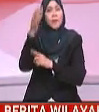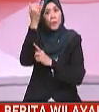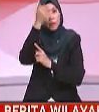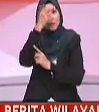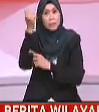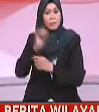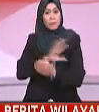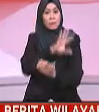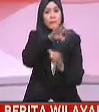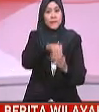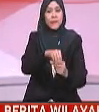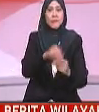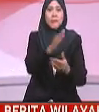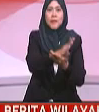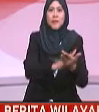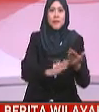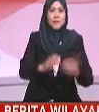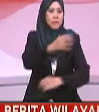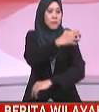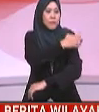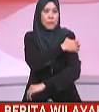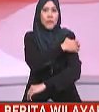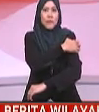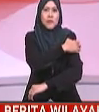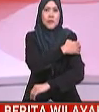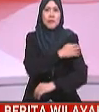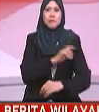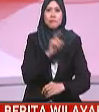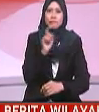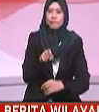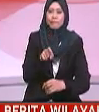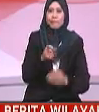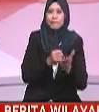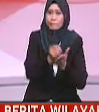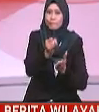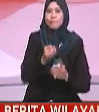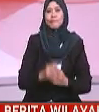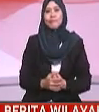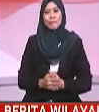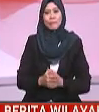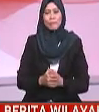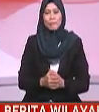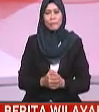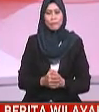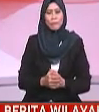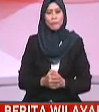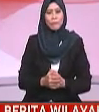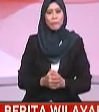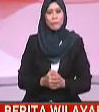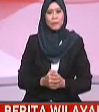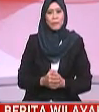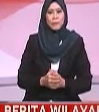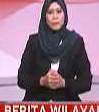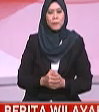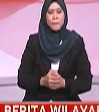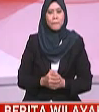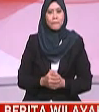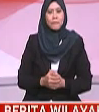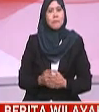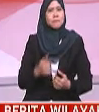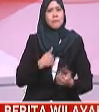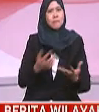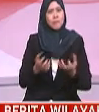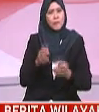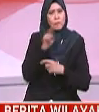yang berkecimpung dalam sektor penguatkuasaan. Saya melihat aspek yang perlu digabung jalin di